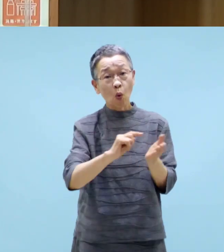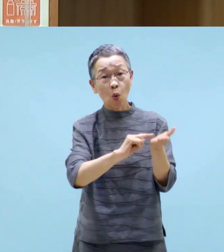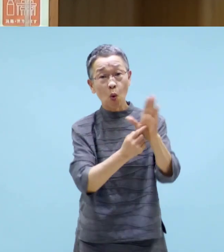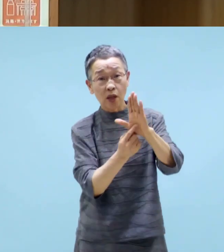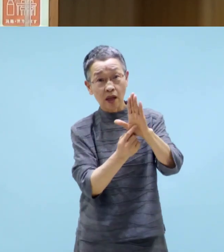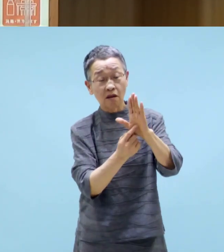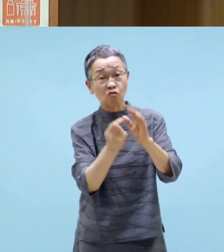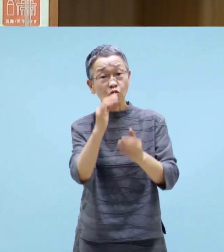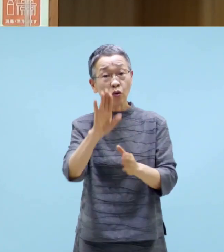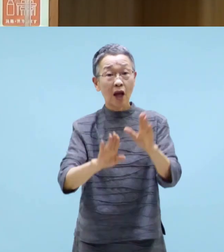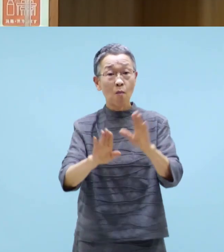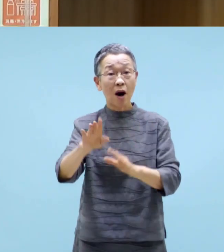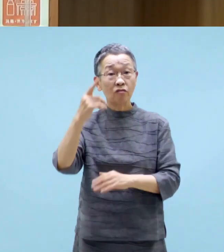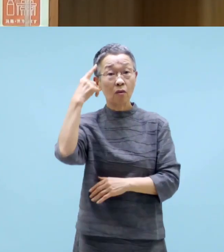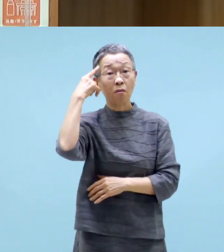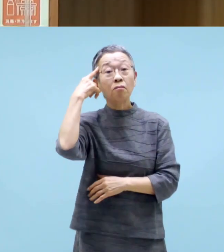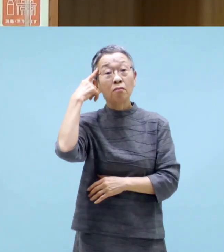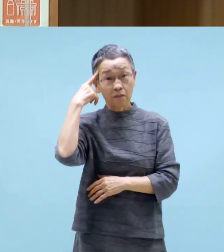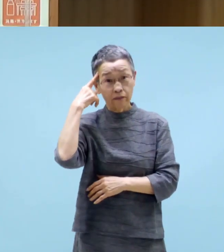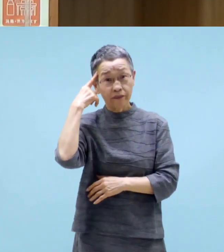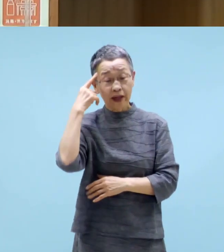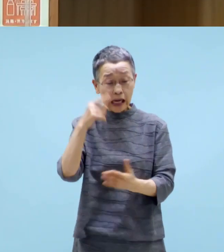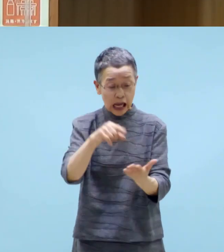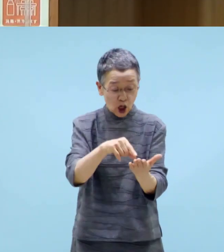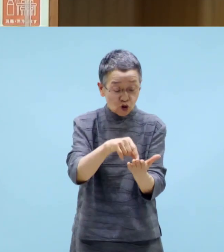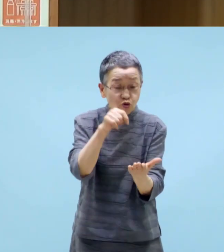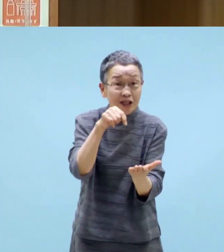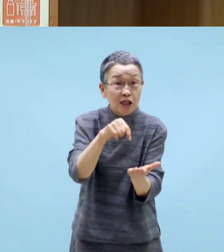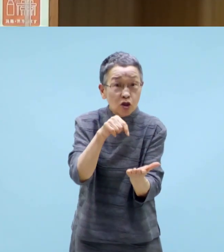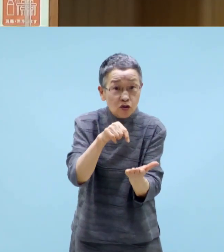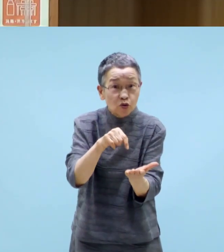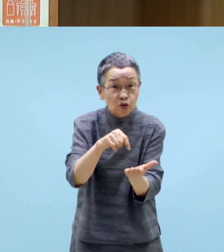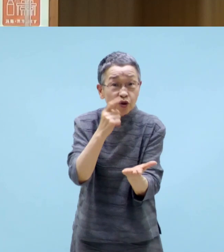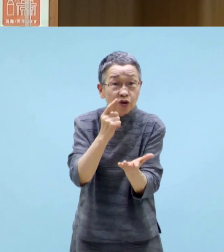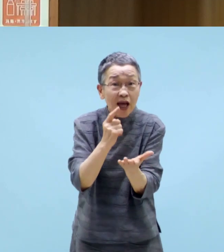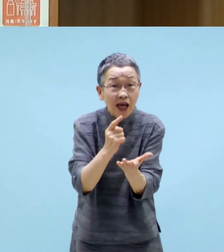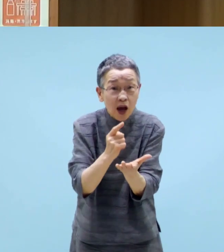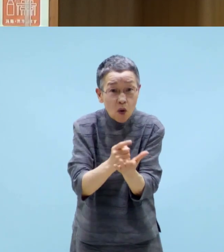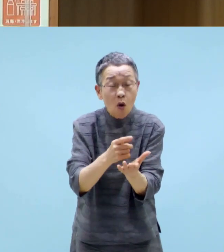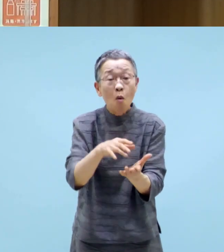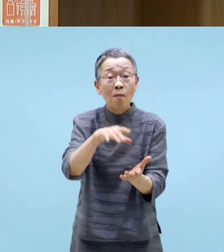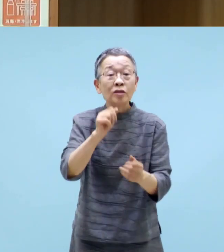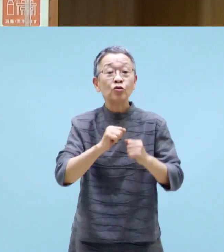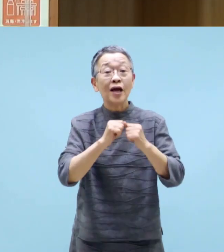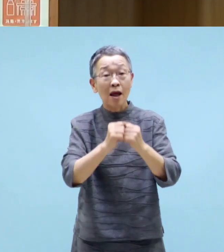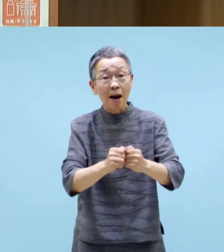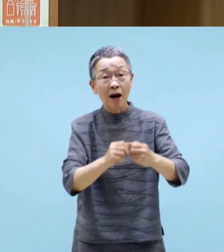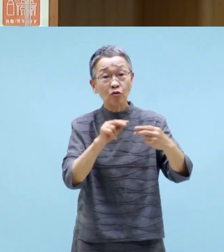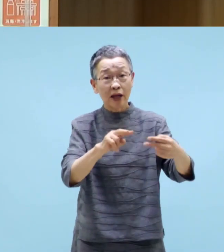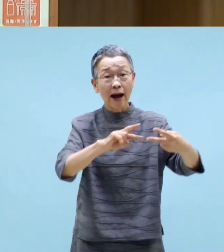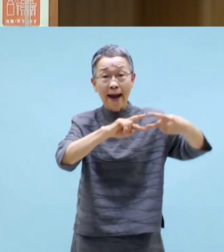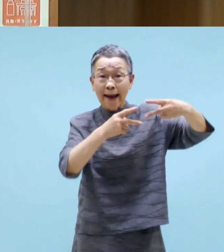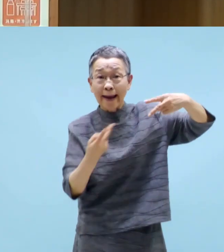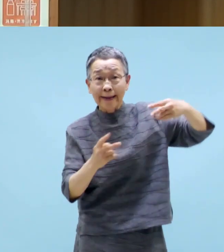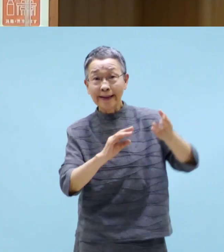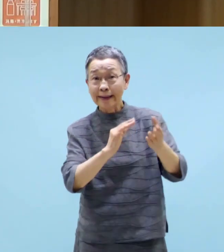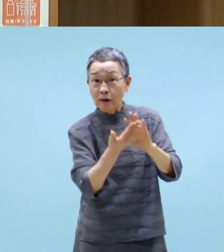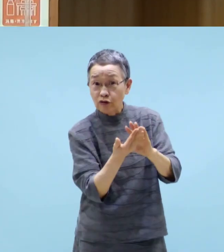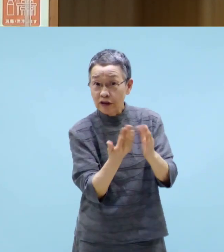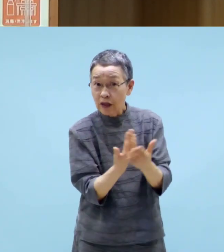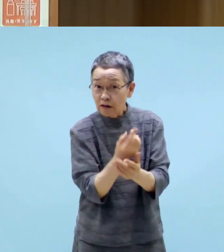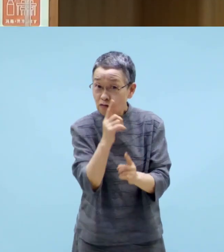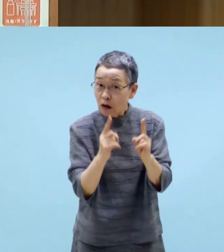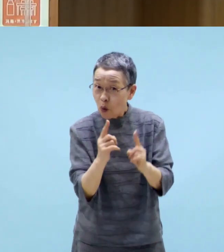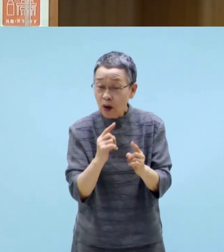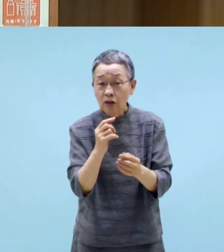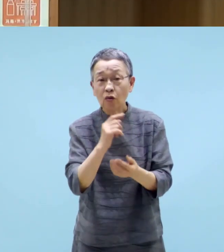ますし、スクリーニングさえやってればとりあえず変異株かどうか分かるので、そういう意味で初動の